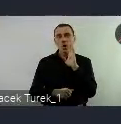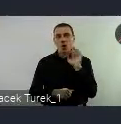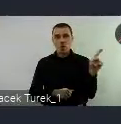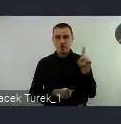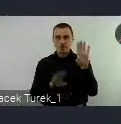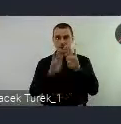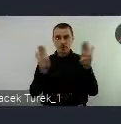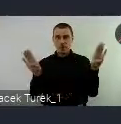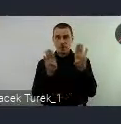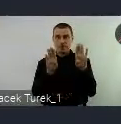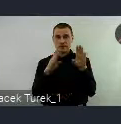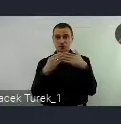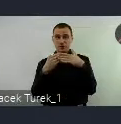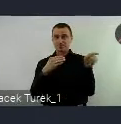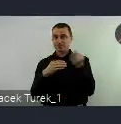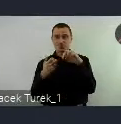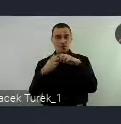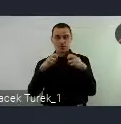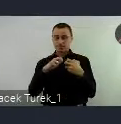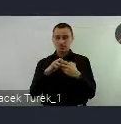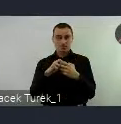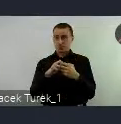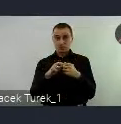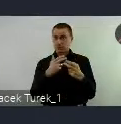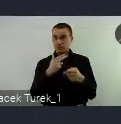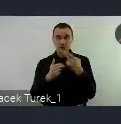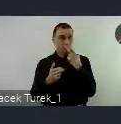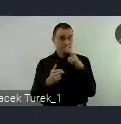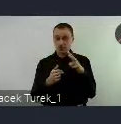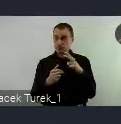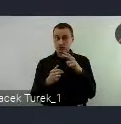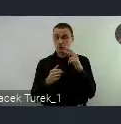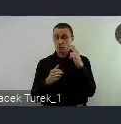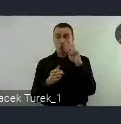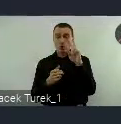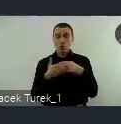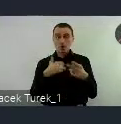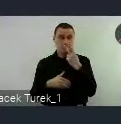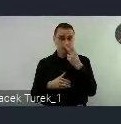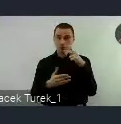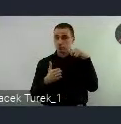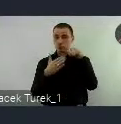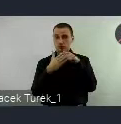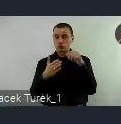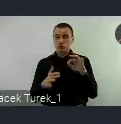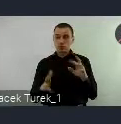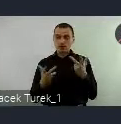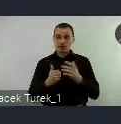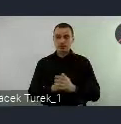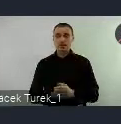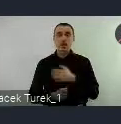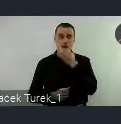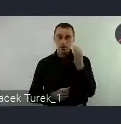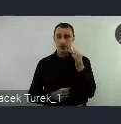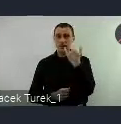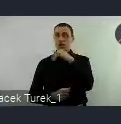koloru ścian na których są umieszczone do tych drzwi nie widać trudno jest odnaleźć drzwi powinny mieć odpowiedni kontrast kolorystyczny